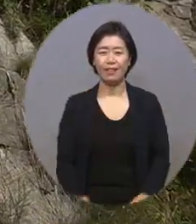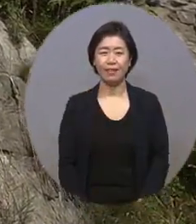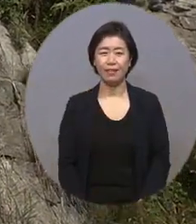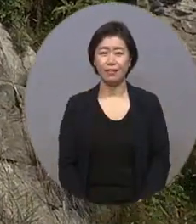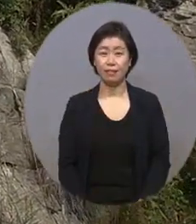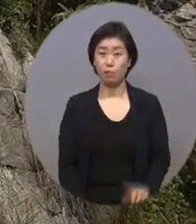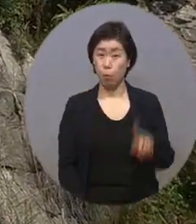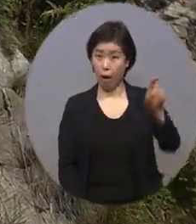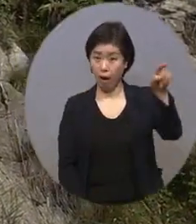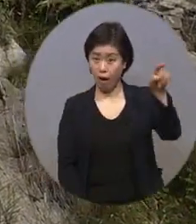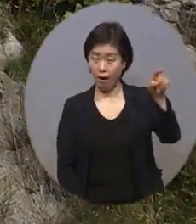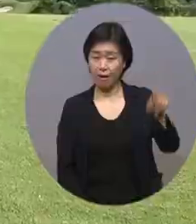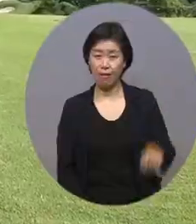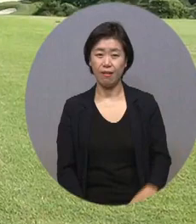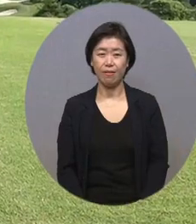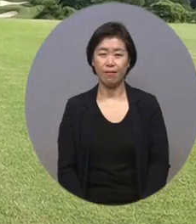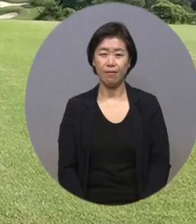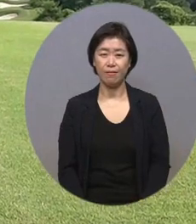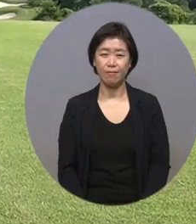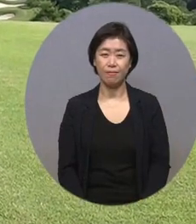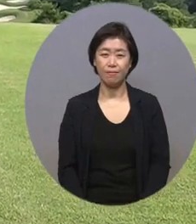언덕 위에요?